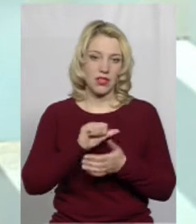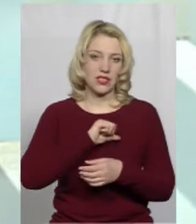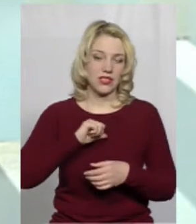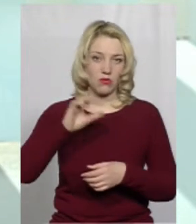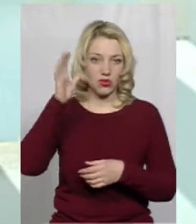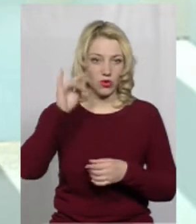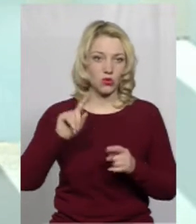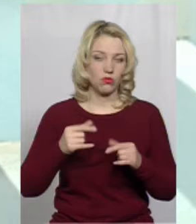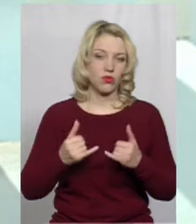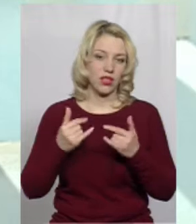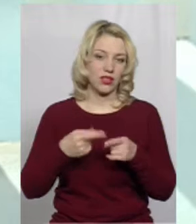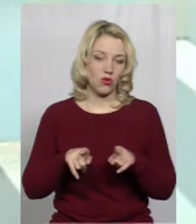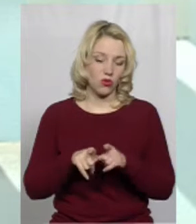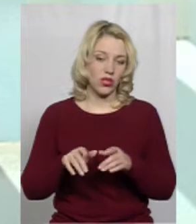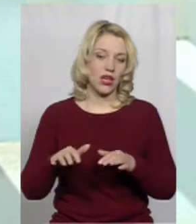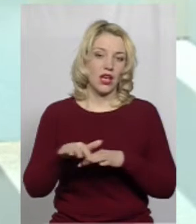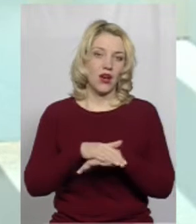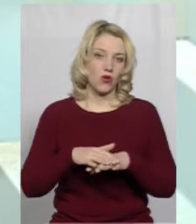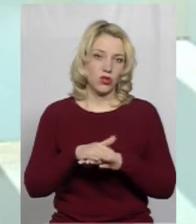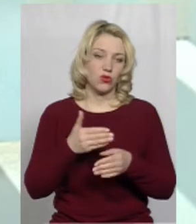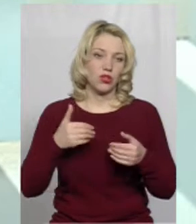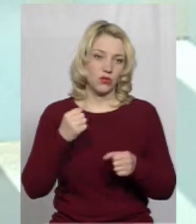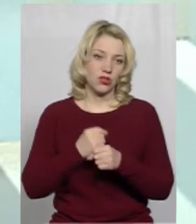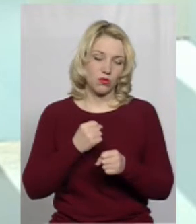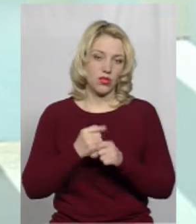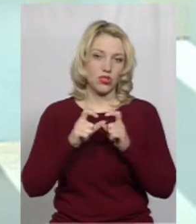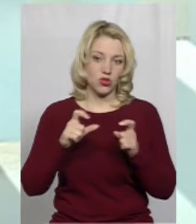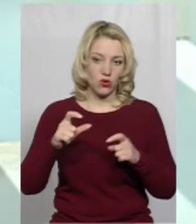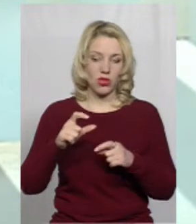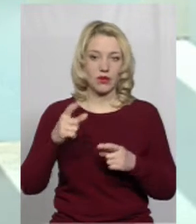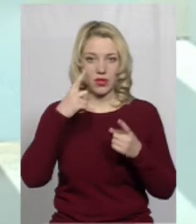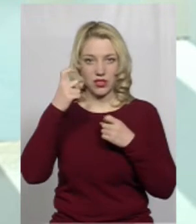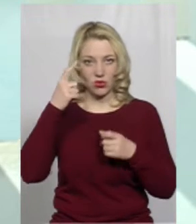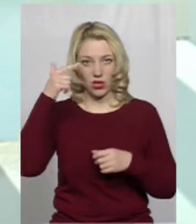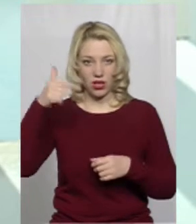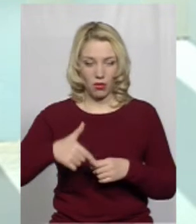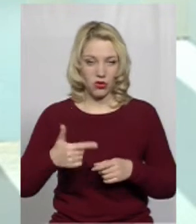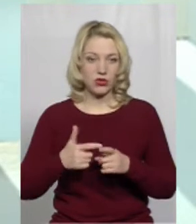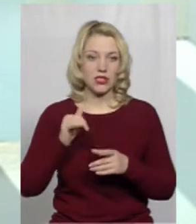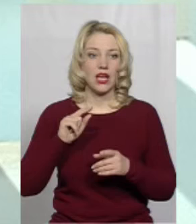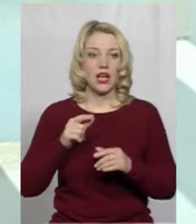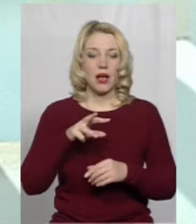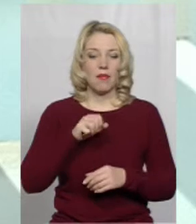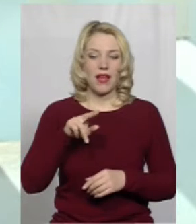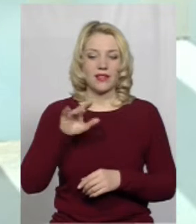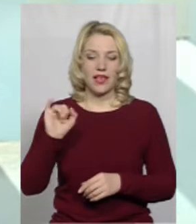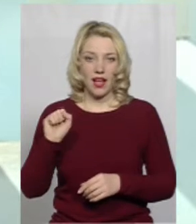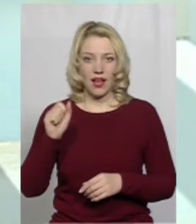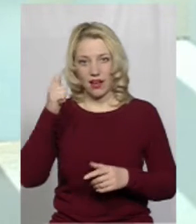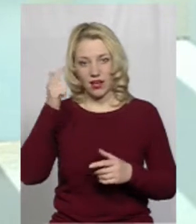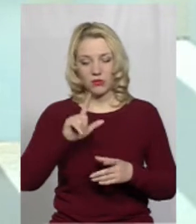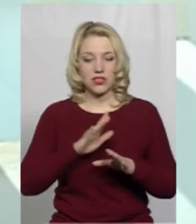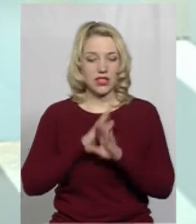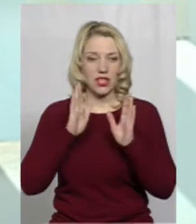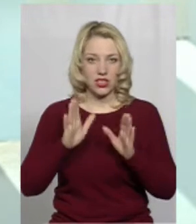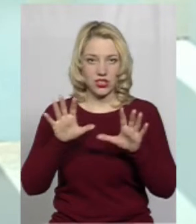Тому саме для такої аудиторії ми зробили школу медійної грамотності. Я би ще хотіла додати, що медіаграмотність – це не лише